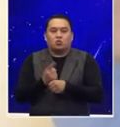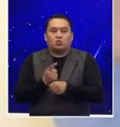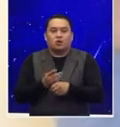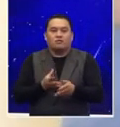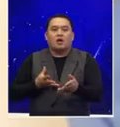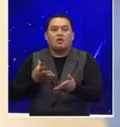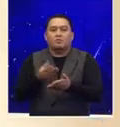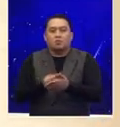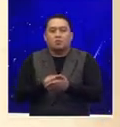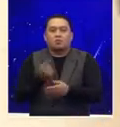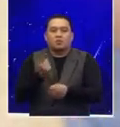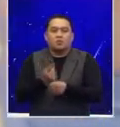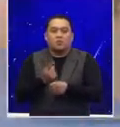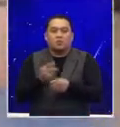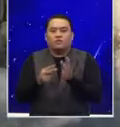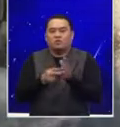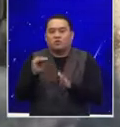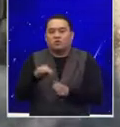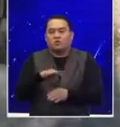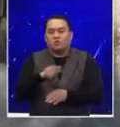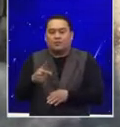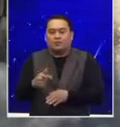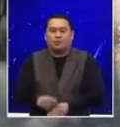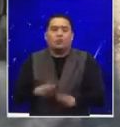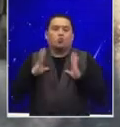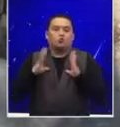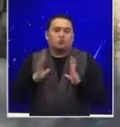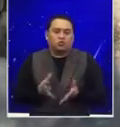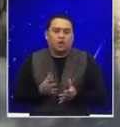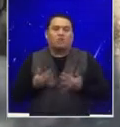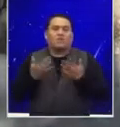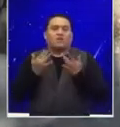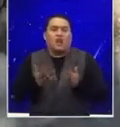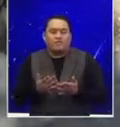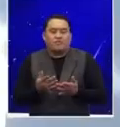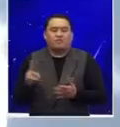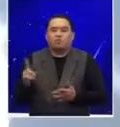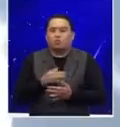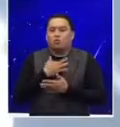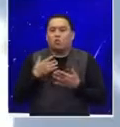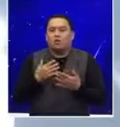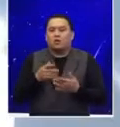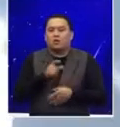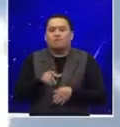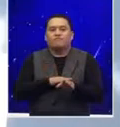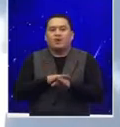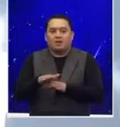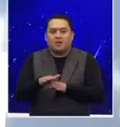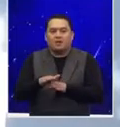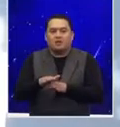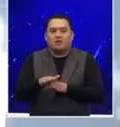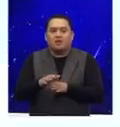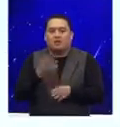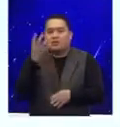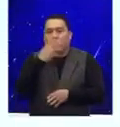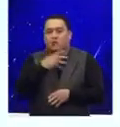плат за пломбировку и первичного пуска газа. Устав отхождения по инстанциям, требования монополиста многие потребители выполнили. Ведь иначе